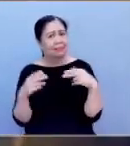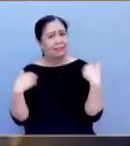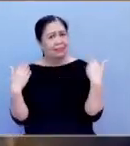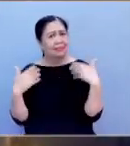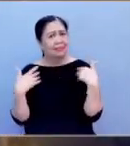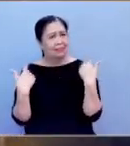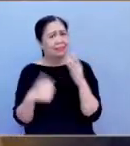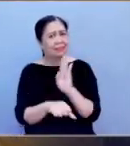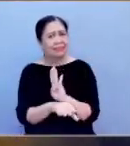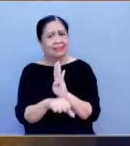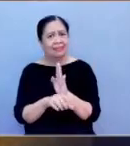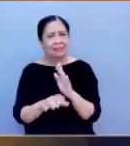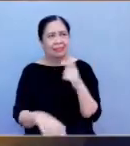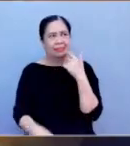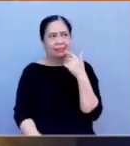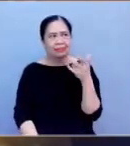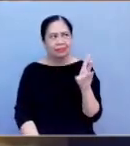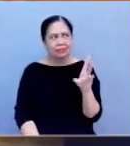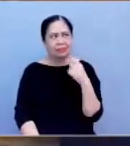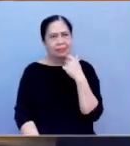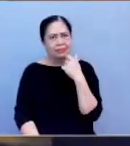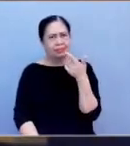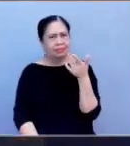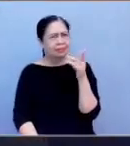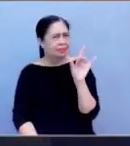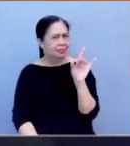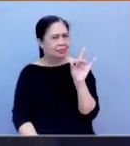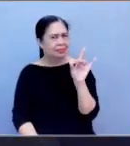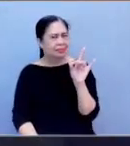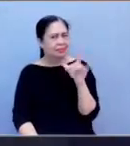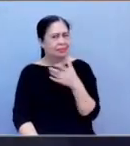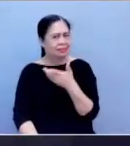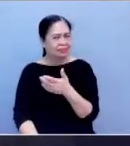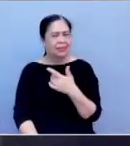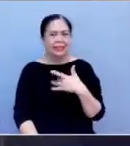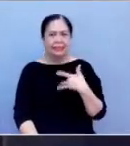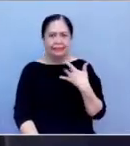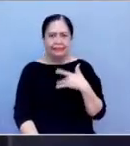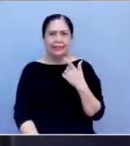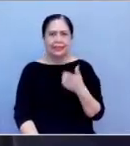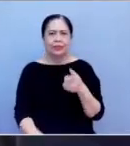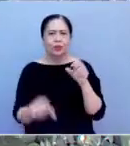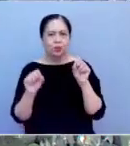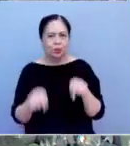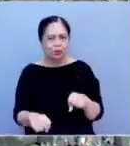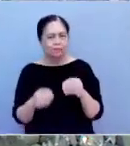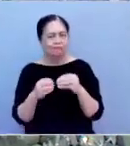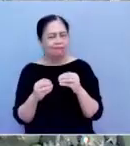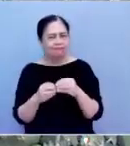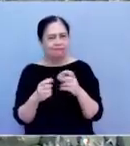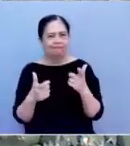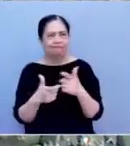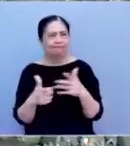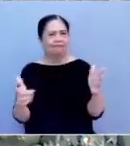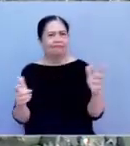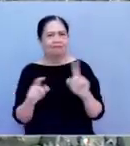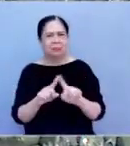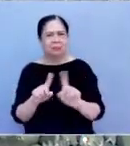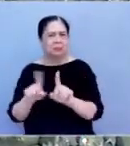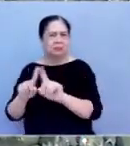natin ngayon. 27, kanina 28. Abby, I feel like kayang-kayang pang gumawa ng isang buong line